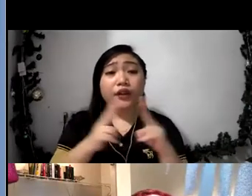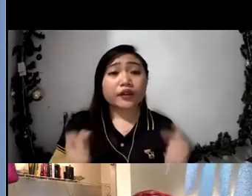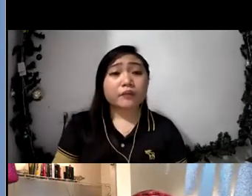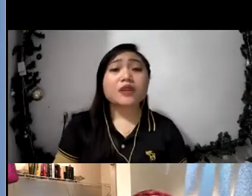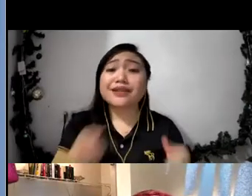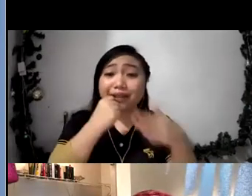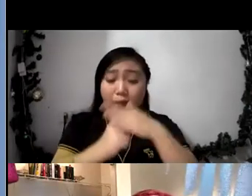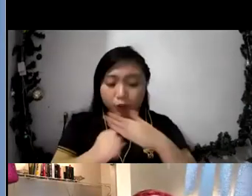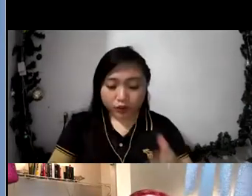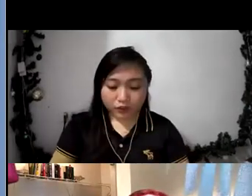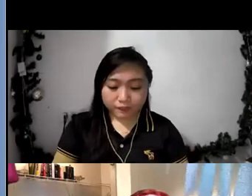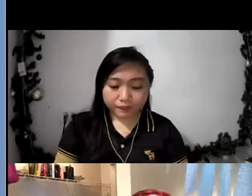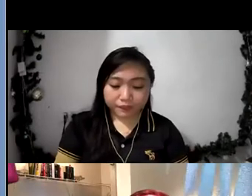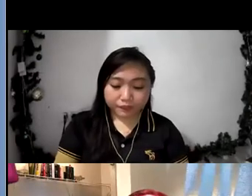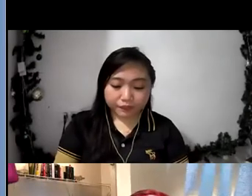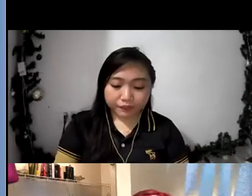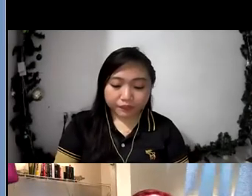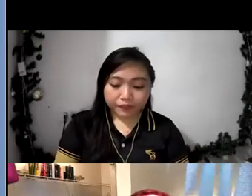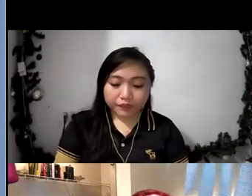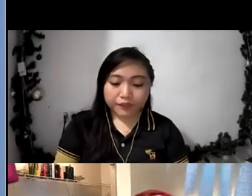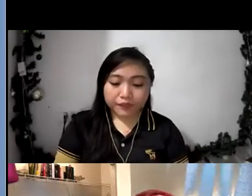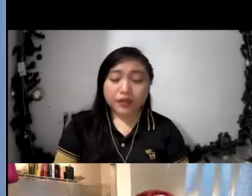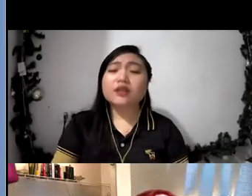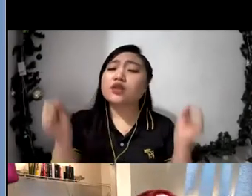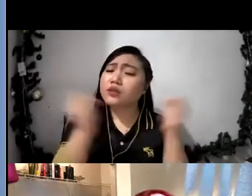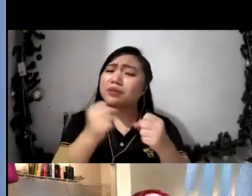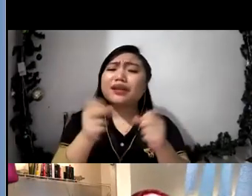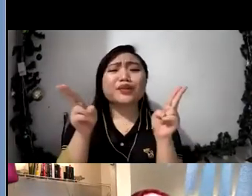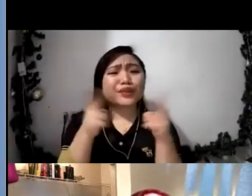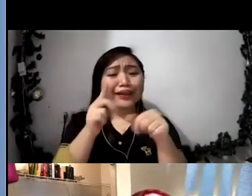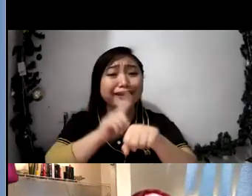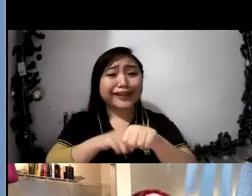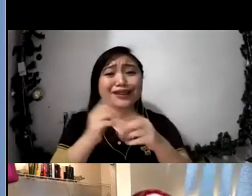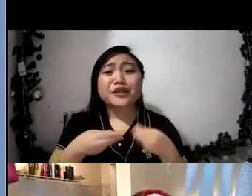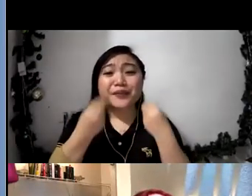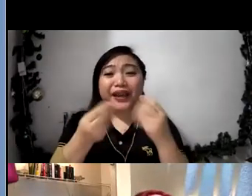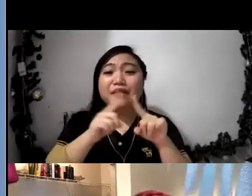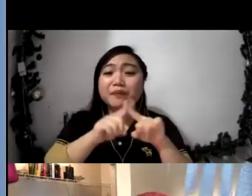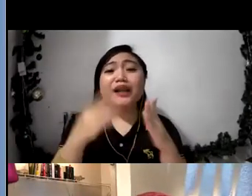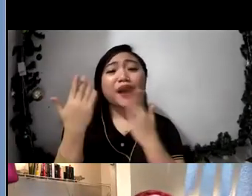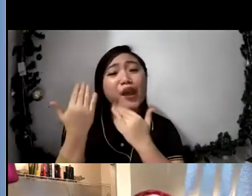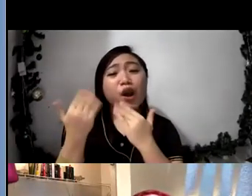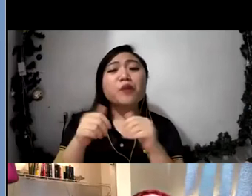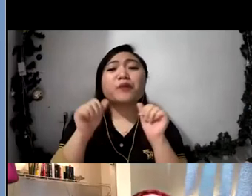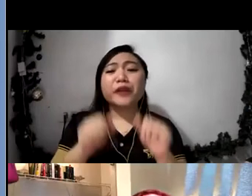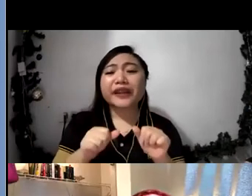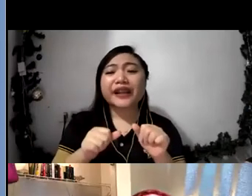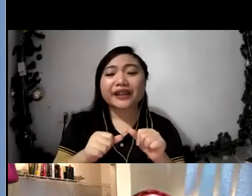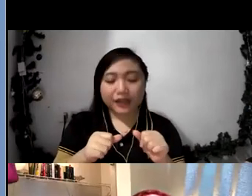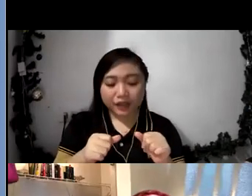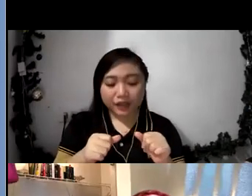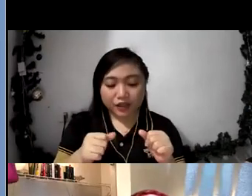simple time, no, maliit na oras lang, no? Little time lang ibibigay natin, but I hope that we can contribute to